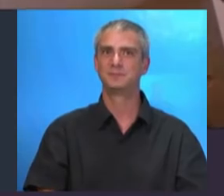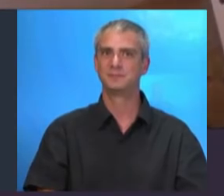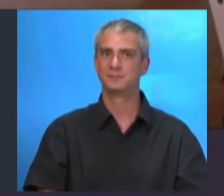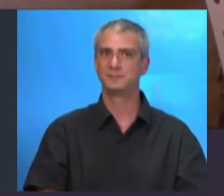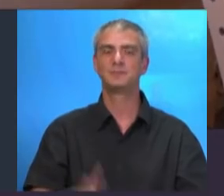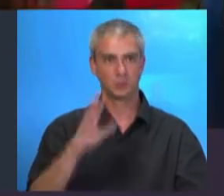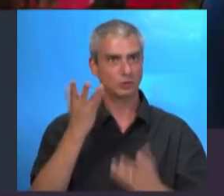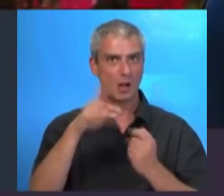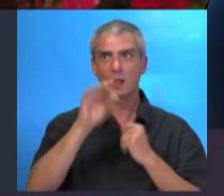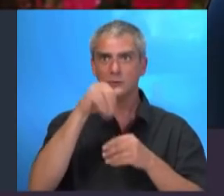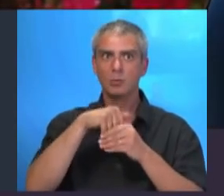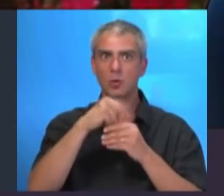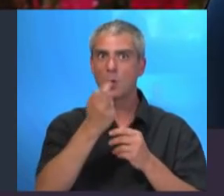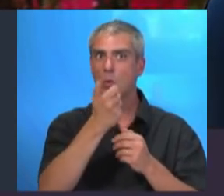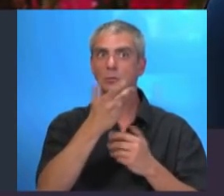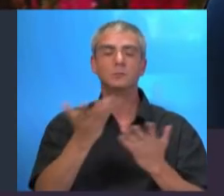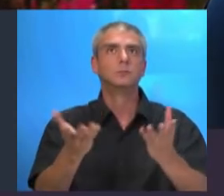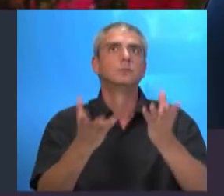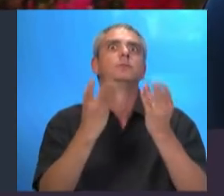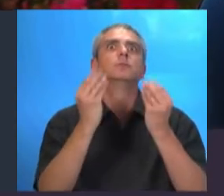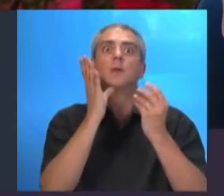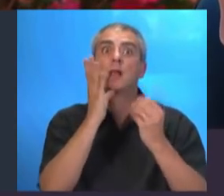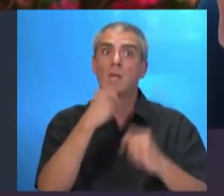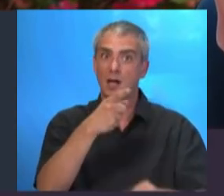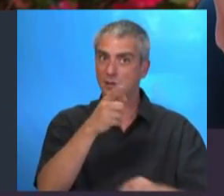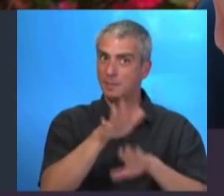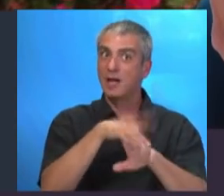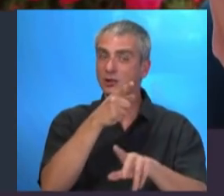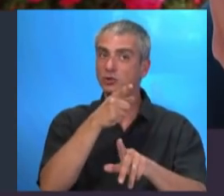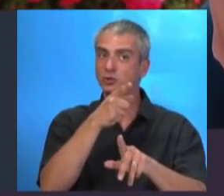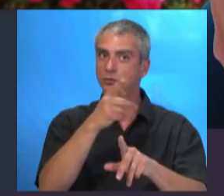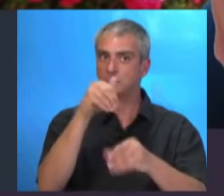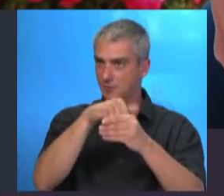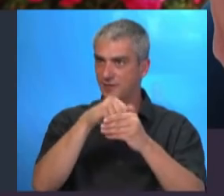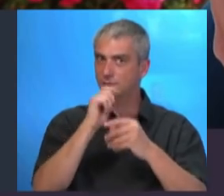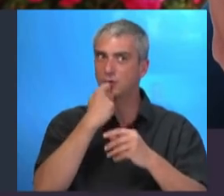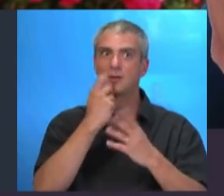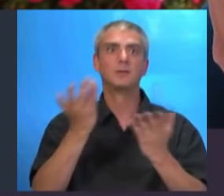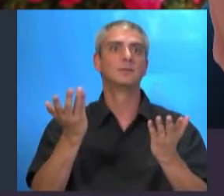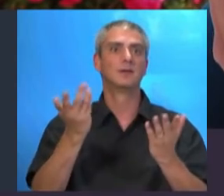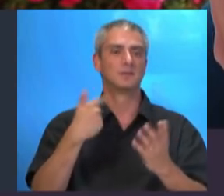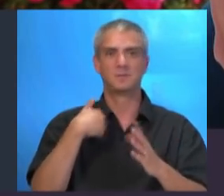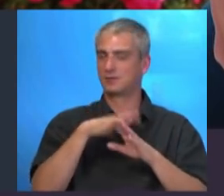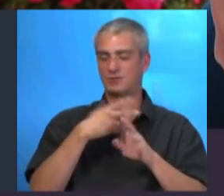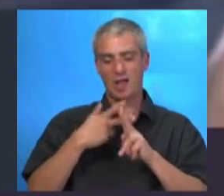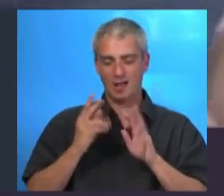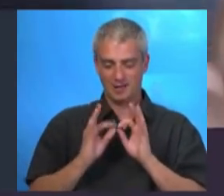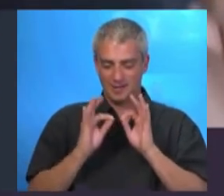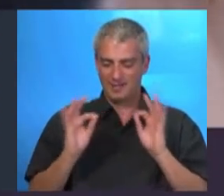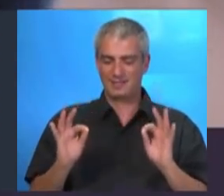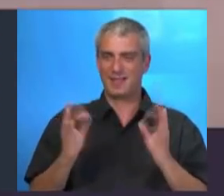ויש עוד מה לגלות בחומוס? מלא, מלא. חומוס הוא סופר פוד. אתה מרגיש שהוא עוד מסתיר ממך סודות הגרגיר הזה? אני מרגיש שאני בתחילת